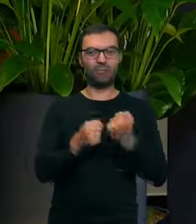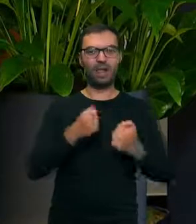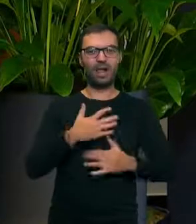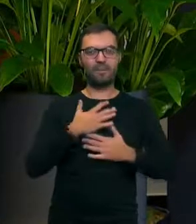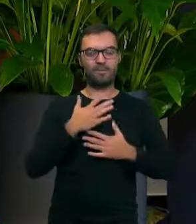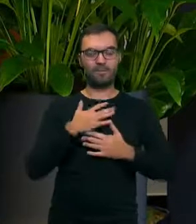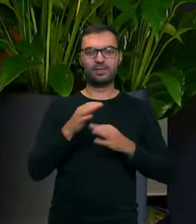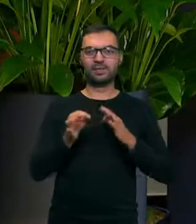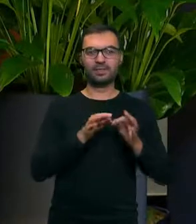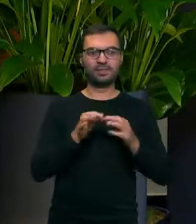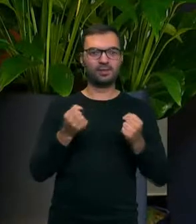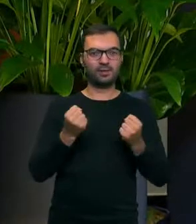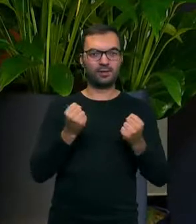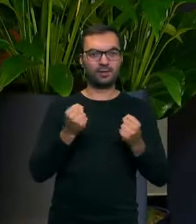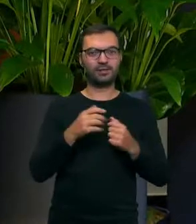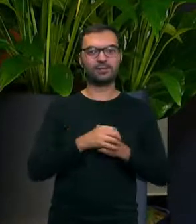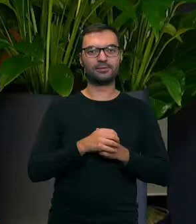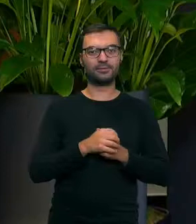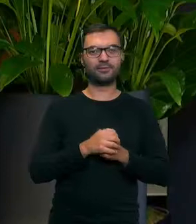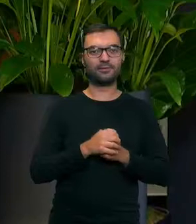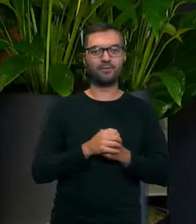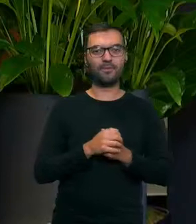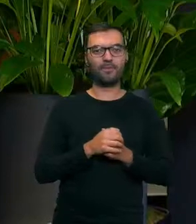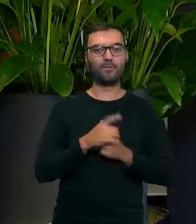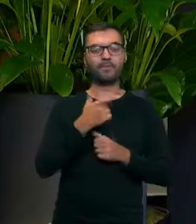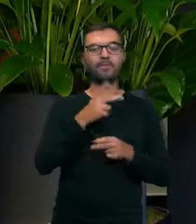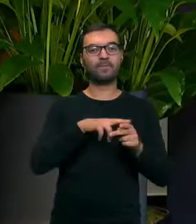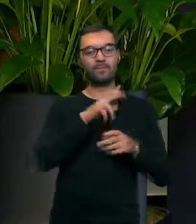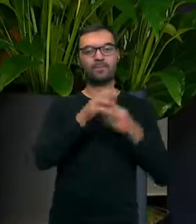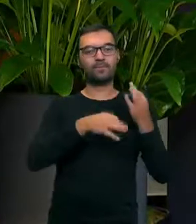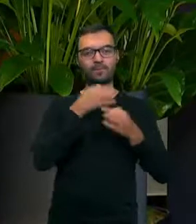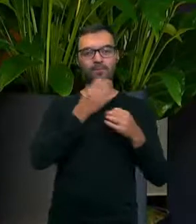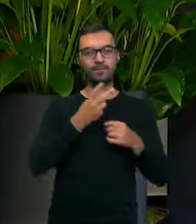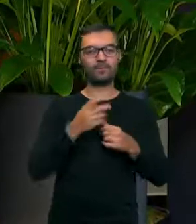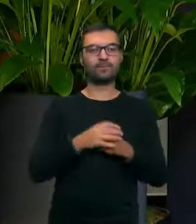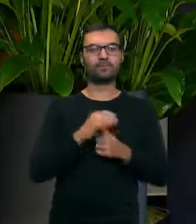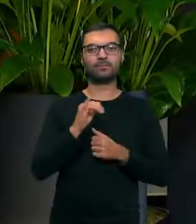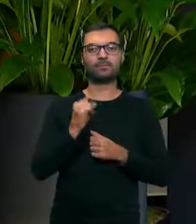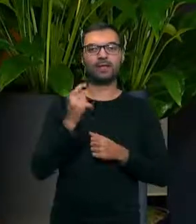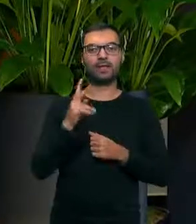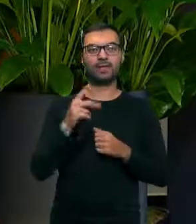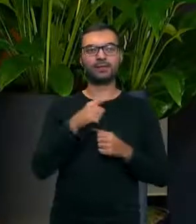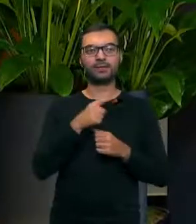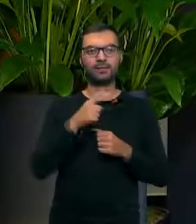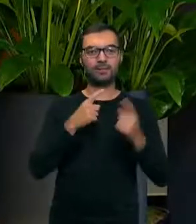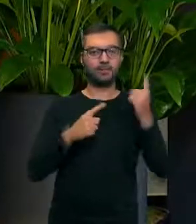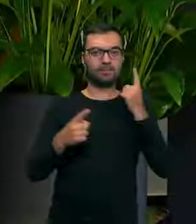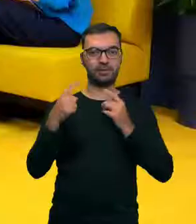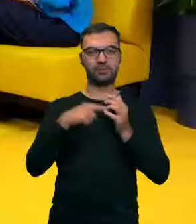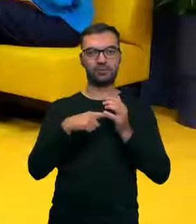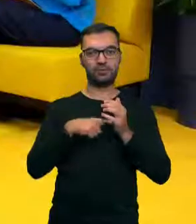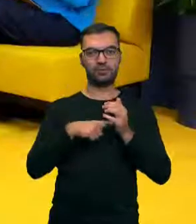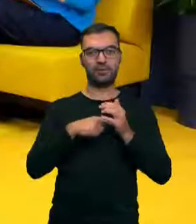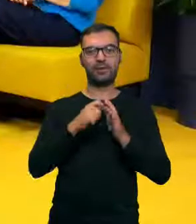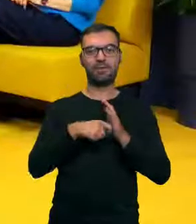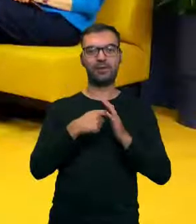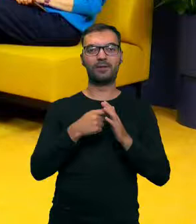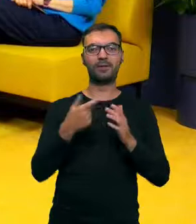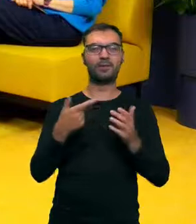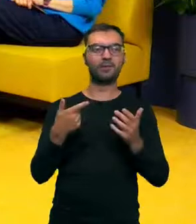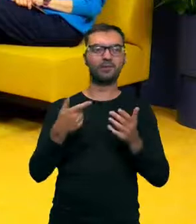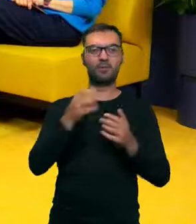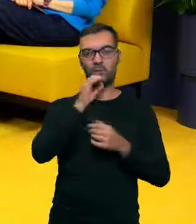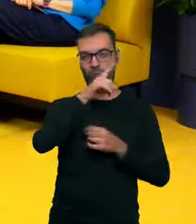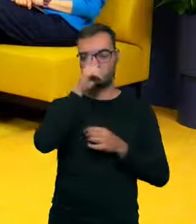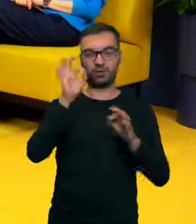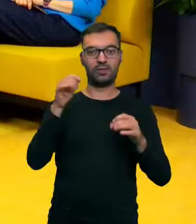historia przez Was przeniesiona na ekran. Janek, ty myślisz, że to jest właśnie taki film, który